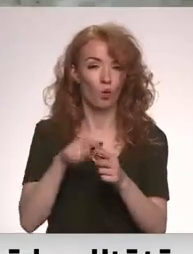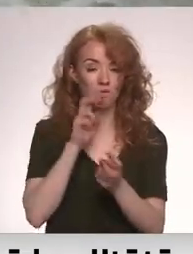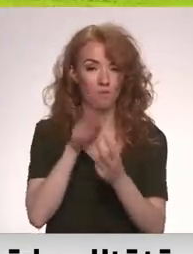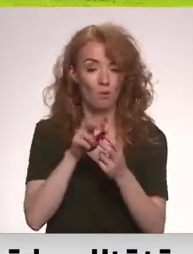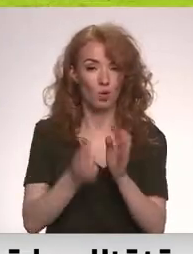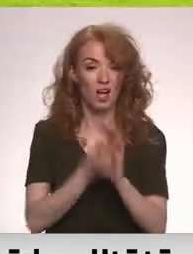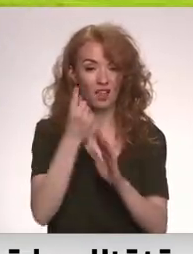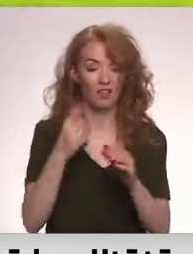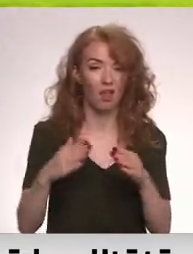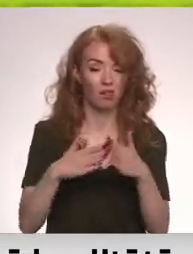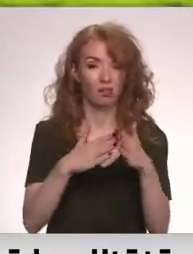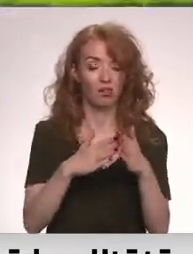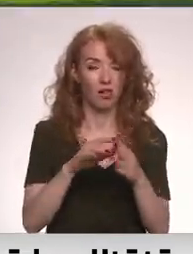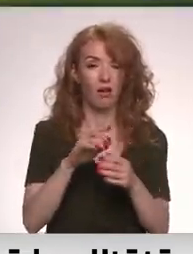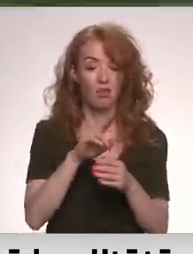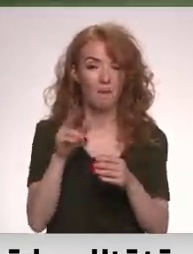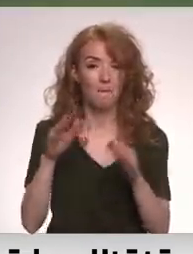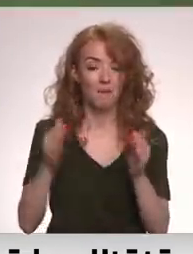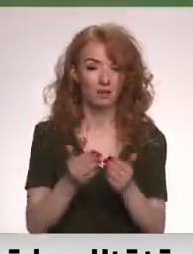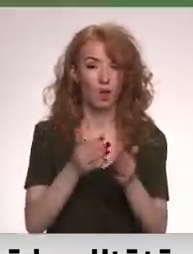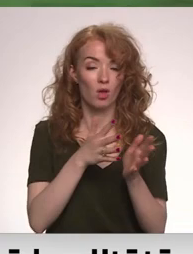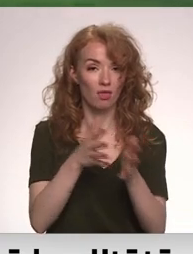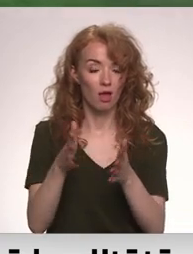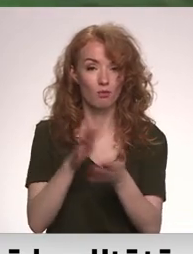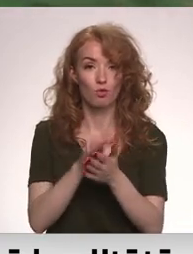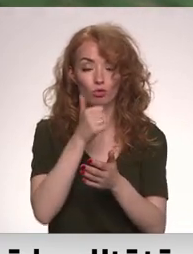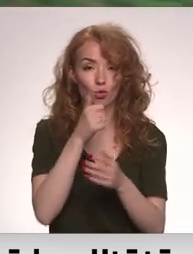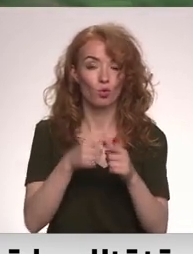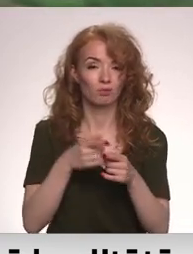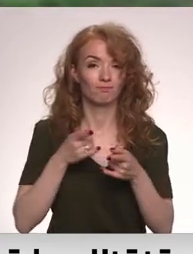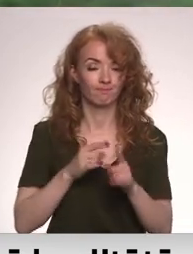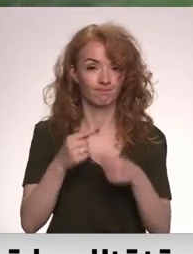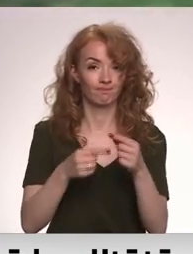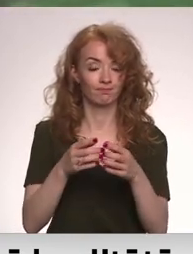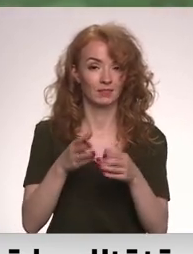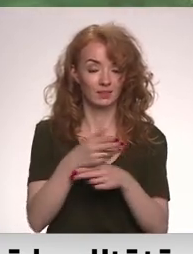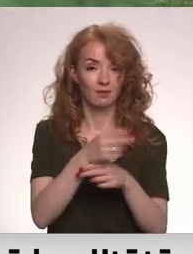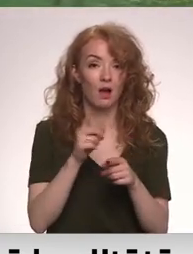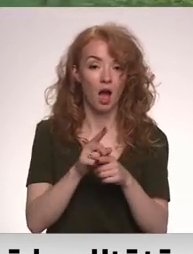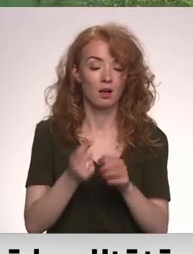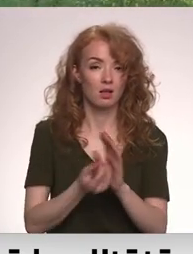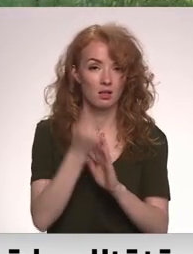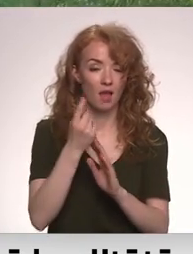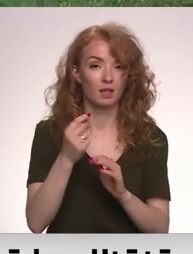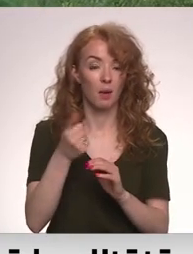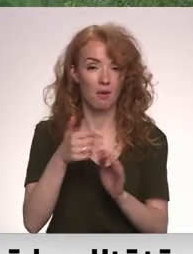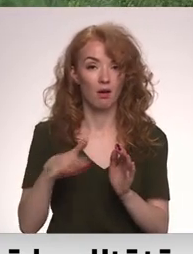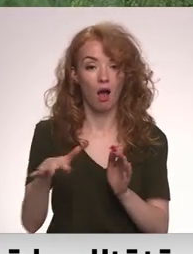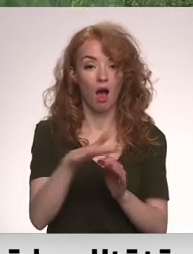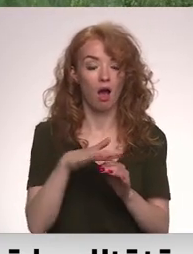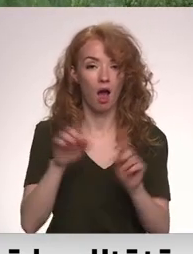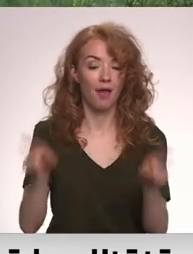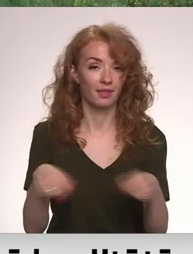radītajiem aizsprostiem, nemazāku ietekmi uz ūdens kvalitāti un zivju daudzveidību atstāja arī īpaši Zemgalē